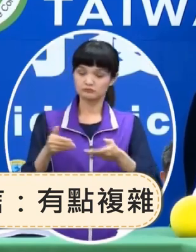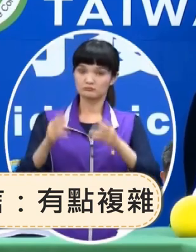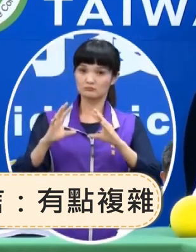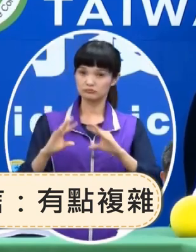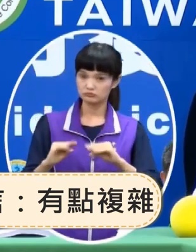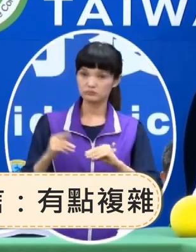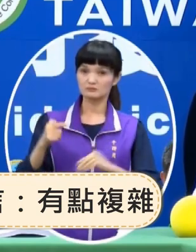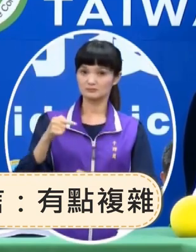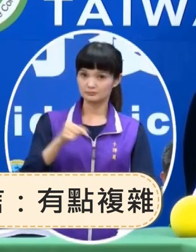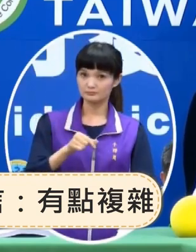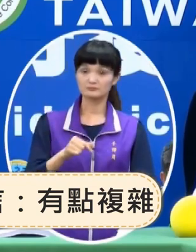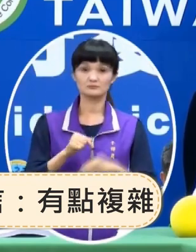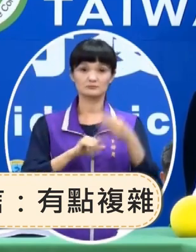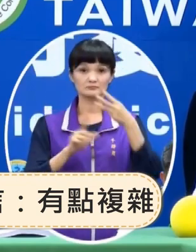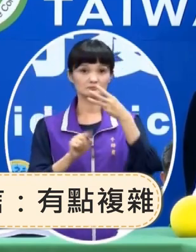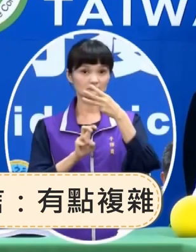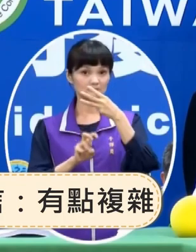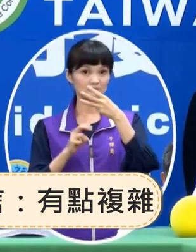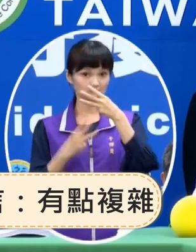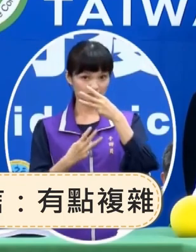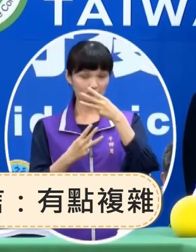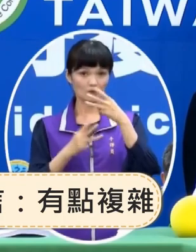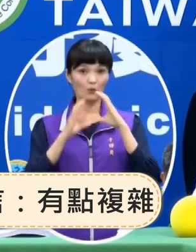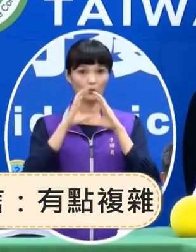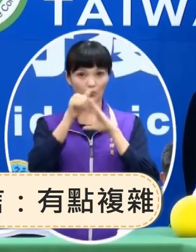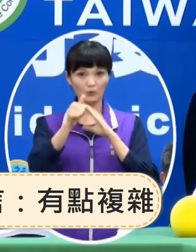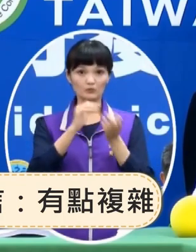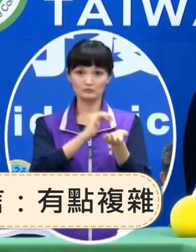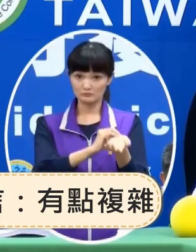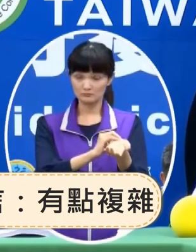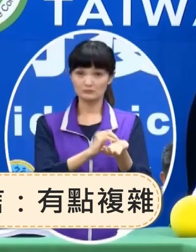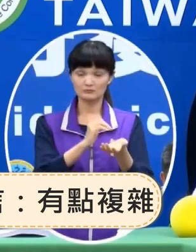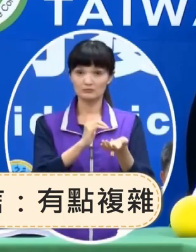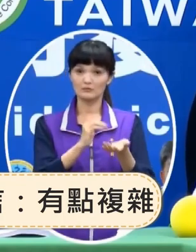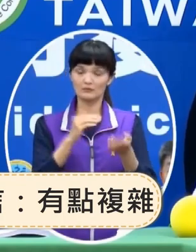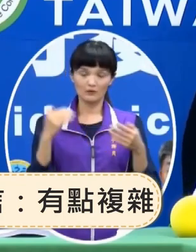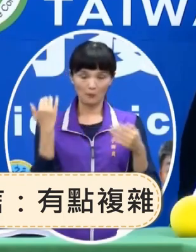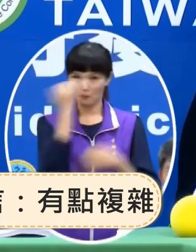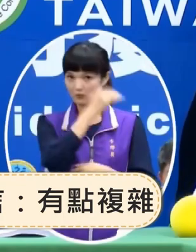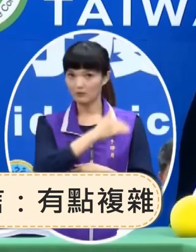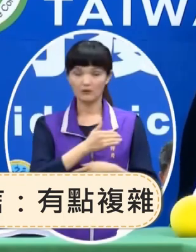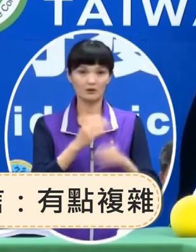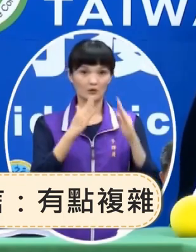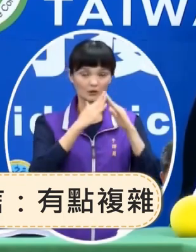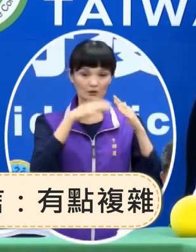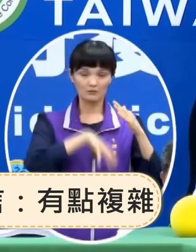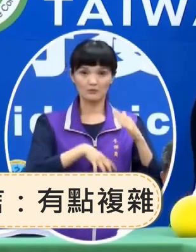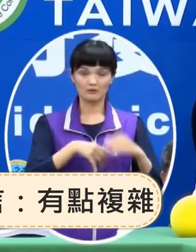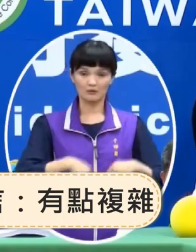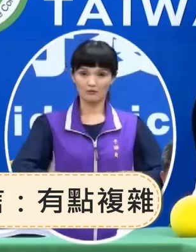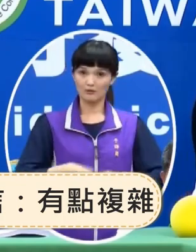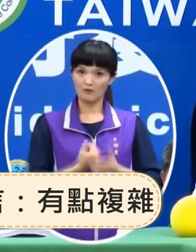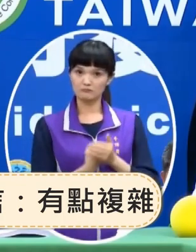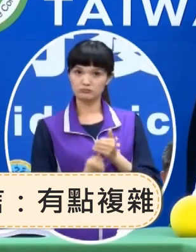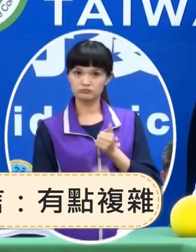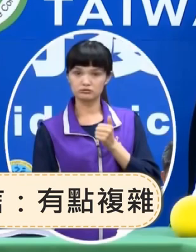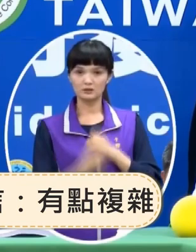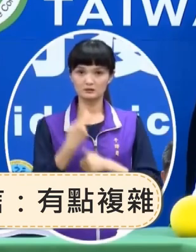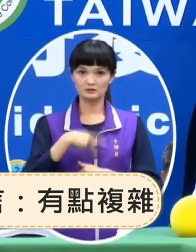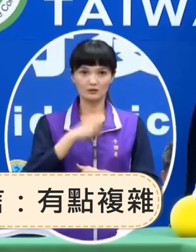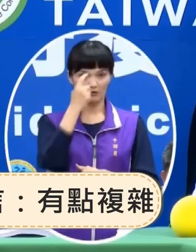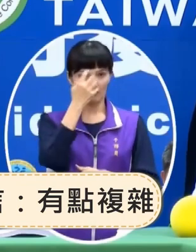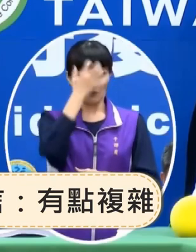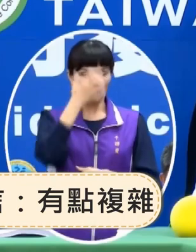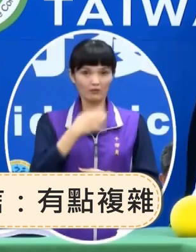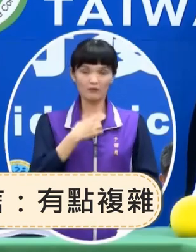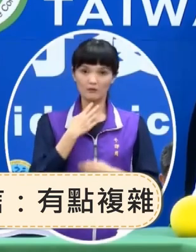于3月23日出院。但返家后又出现发烧、呼吸急促及腹泻的症状，于